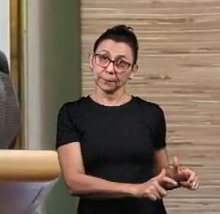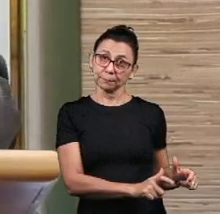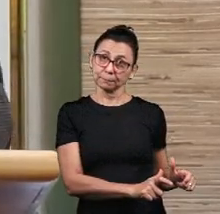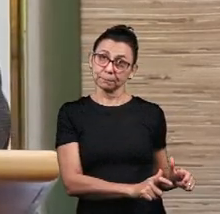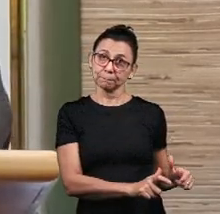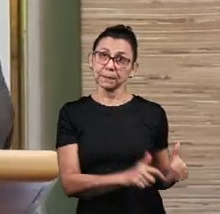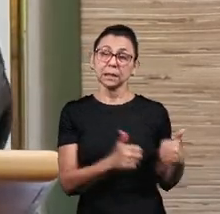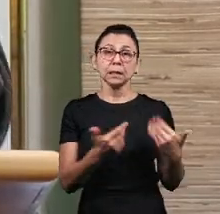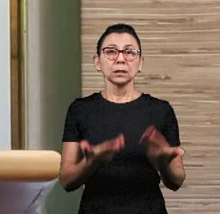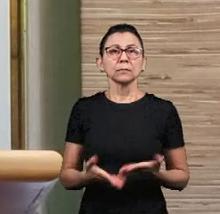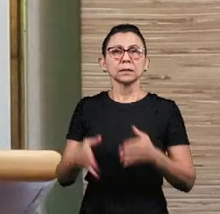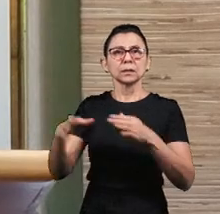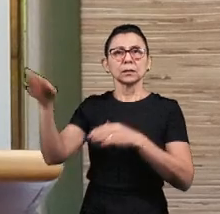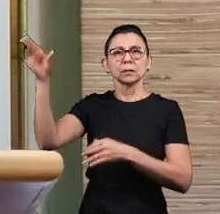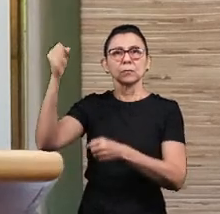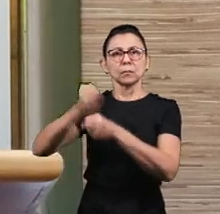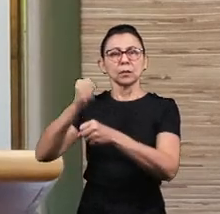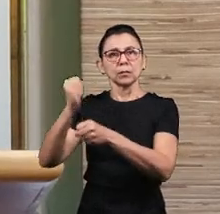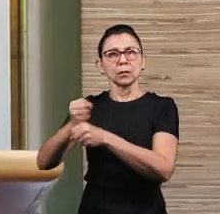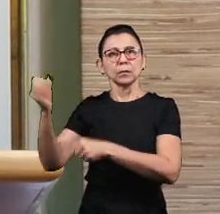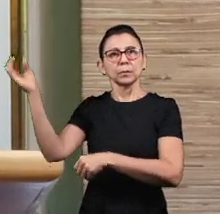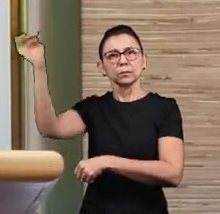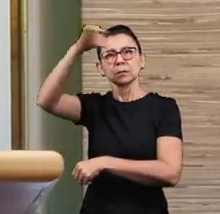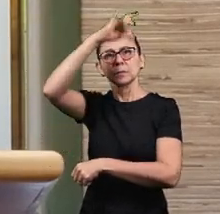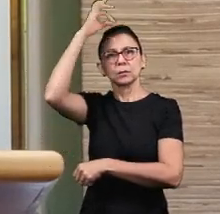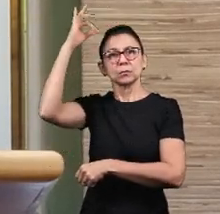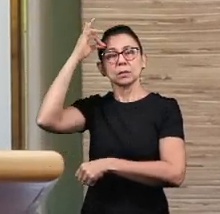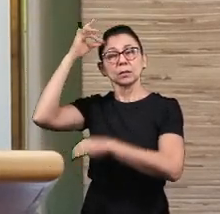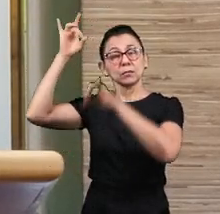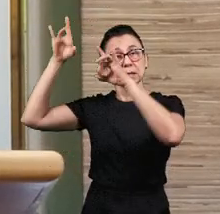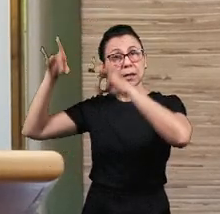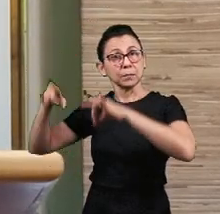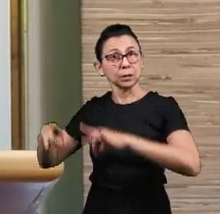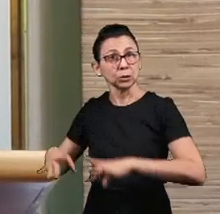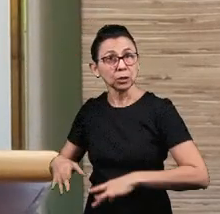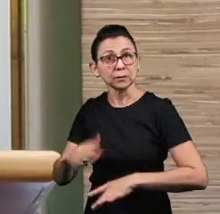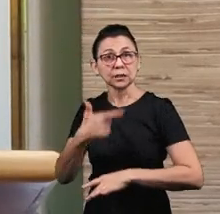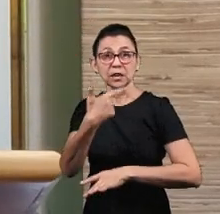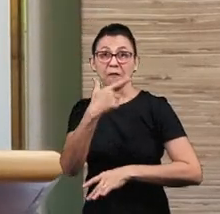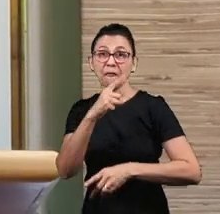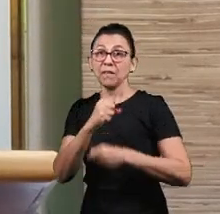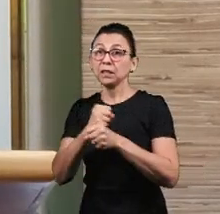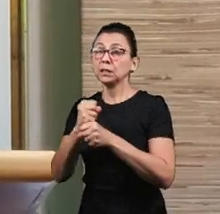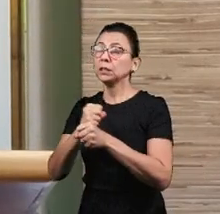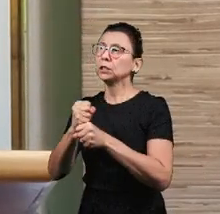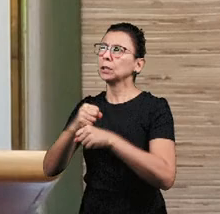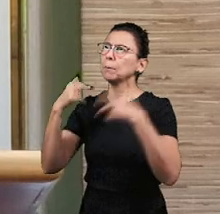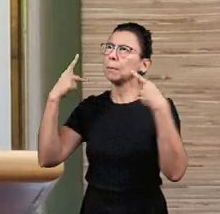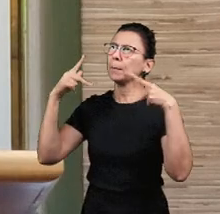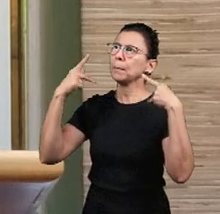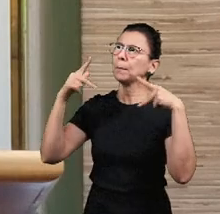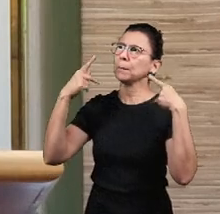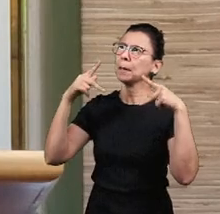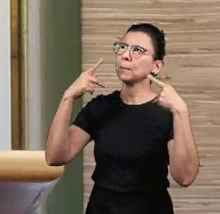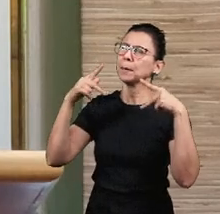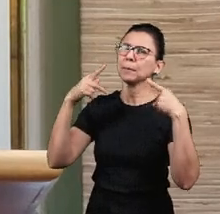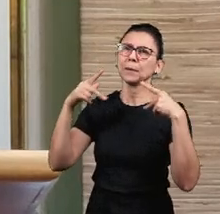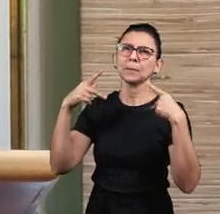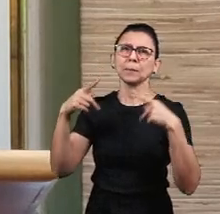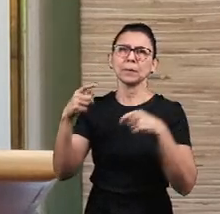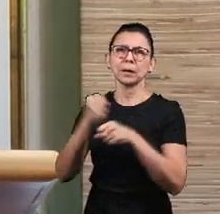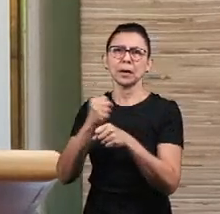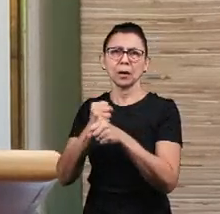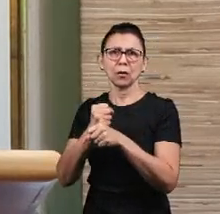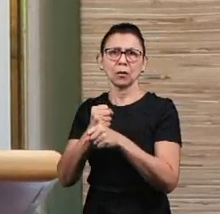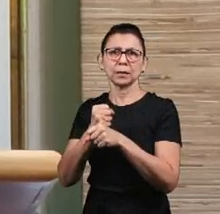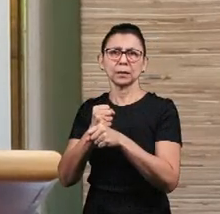joie est cela, de quitter l'œuvre de l'esprit, quelqu'un dit 20 ans, mais après 20 ans, il a prêché quoi? Maintenant, il ne